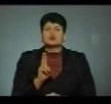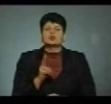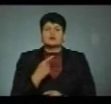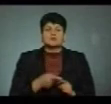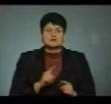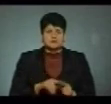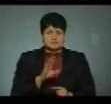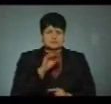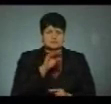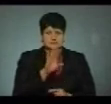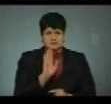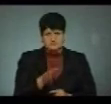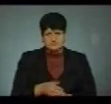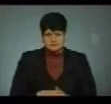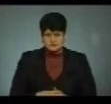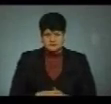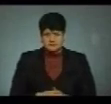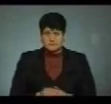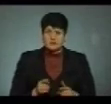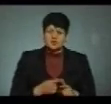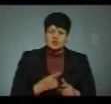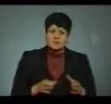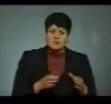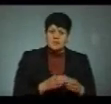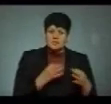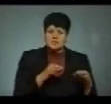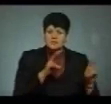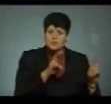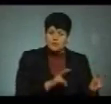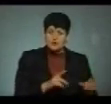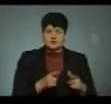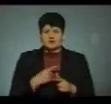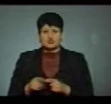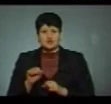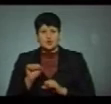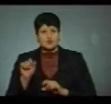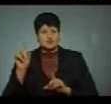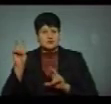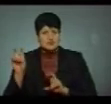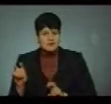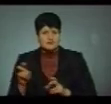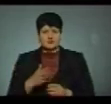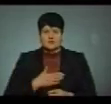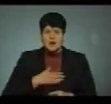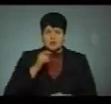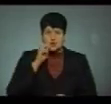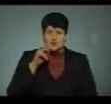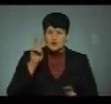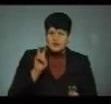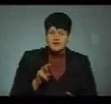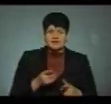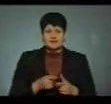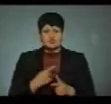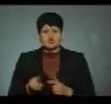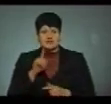буде звучати, чи від партії Свободи, чи Удар, чи Наша Україна, чи Зеленського, вони